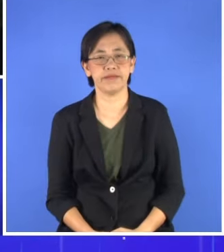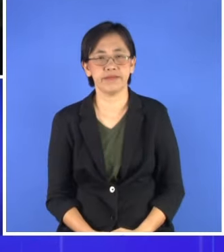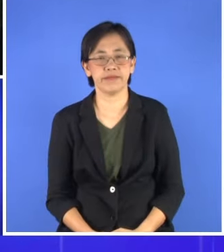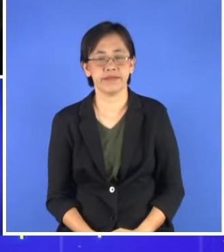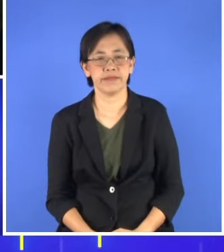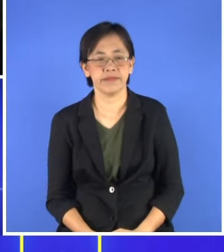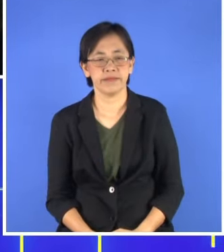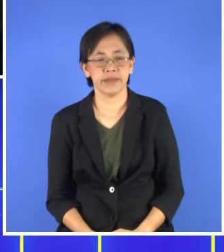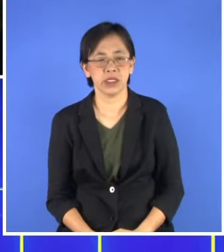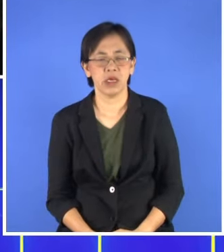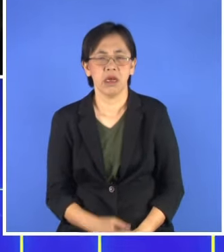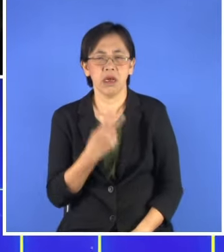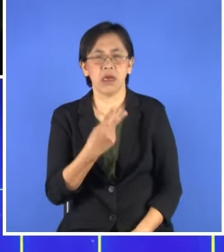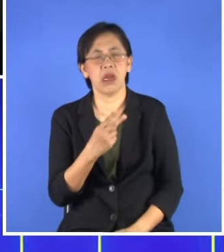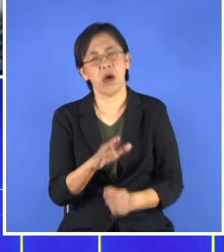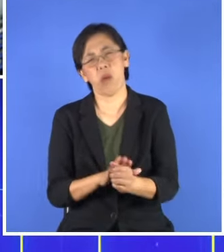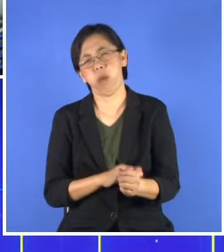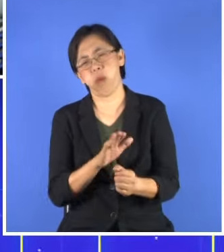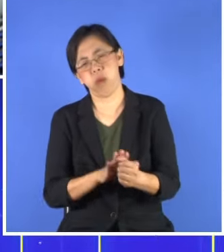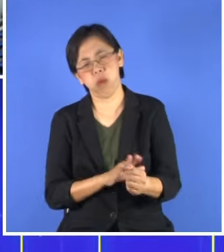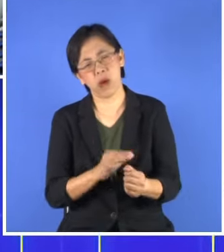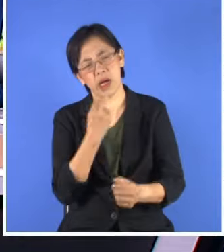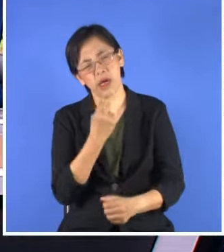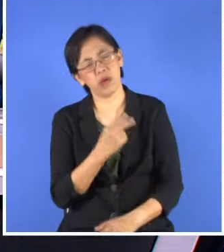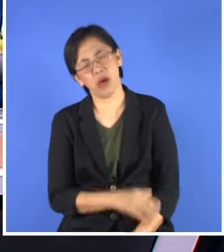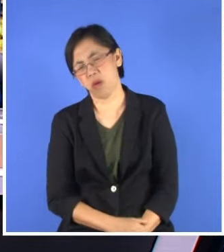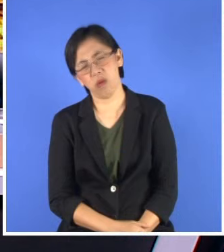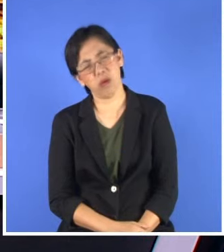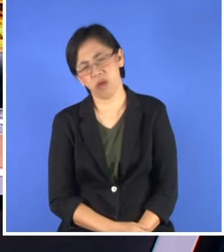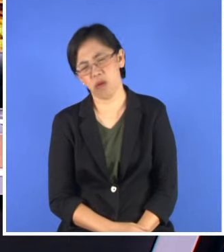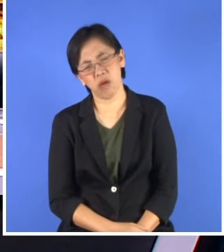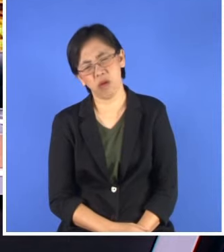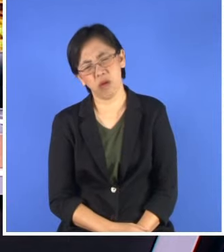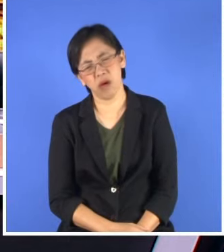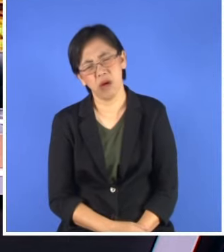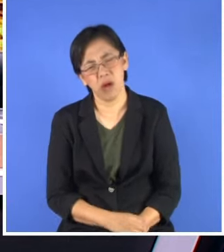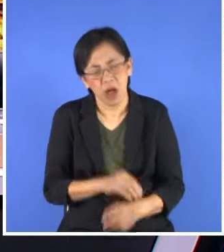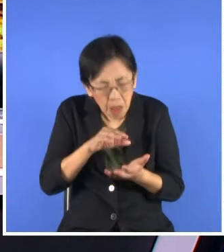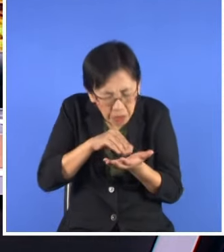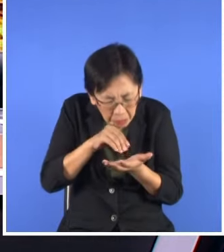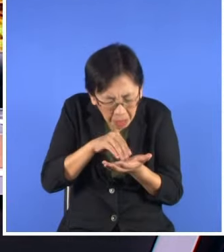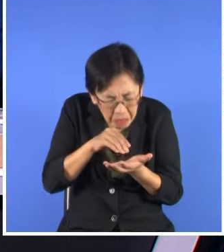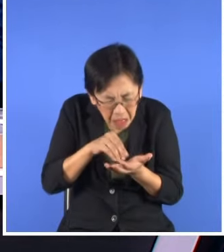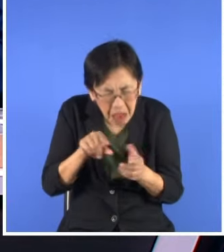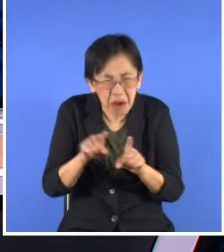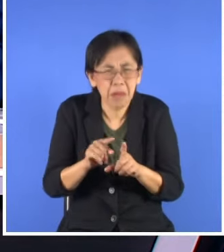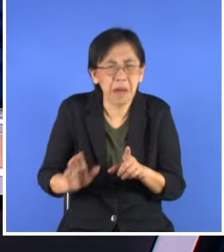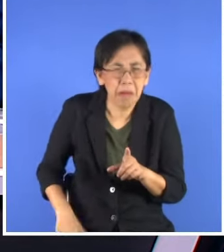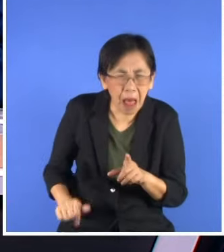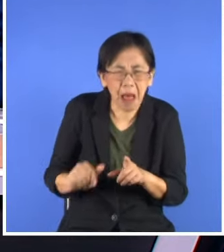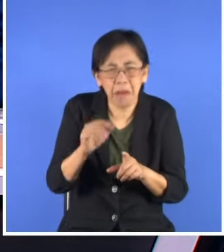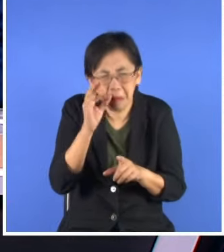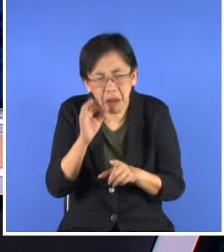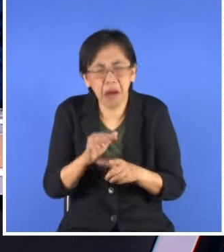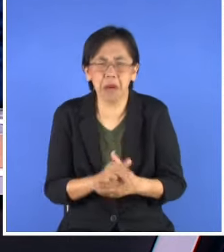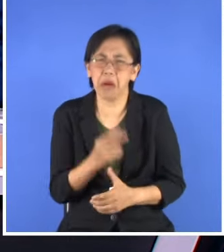สงสารจังครับอืดูสิมองมุมนี้นี่กินข้าวเป็นหมาเป็นแมวเลยนะคะใช่ๆๆเก็แจ้งหน่วยงานที่เกี่ยวข้อง